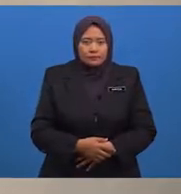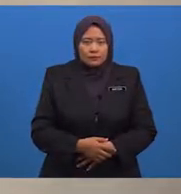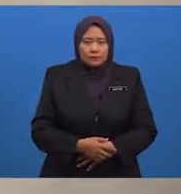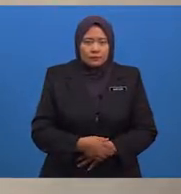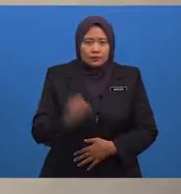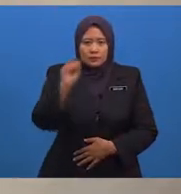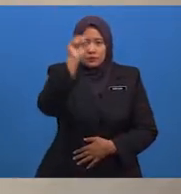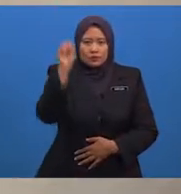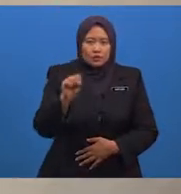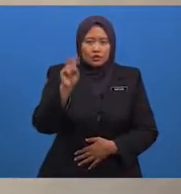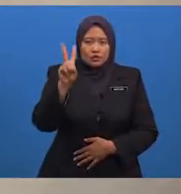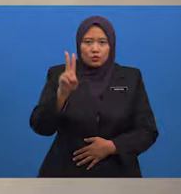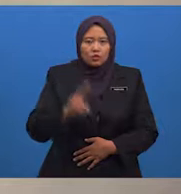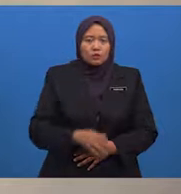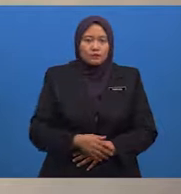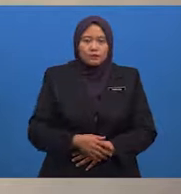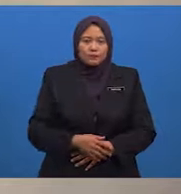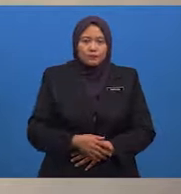Soalan kedua berbunyi,